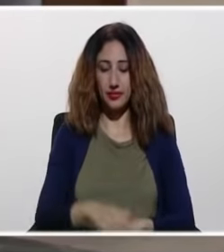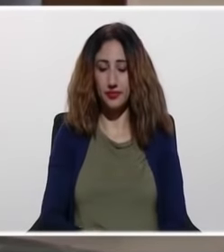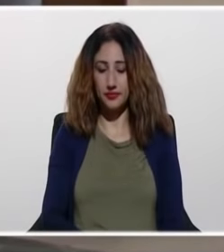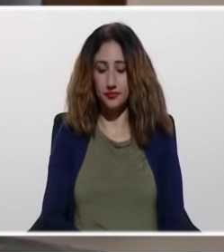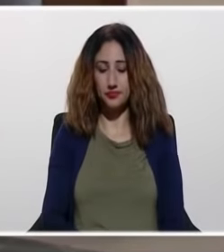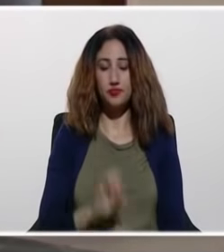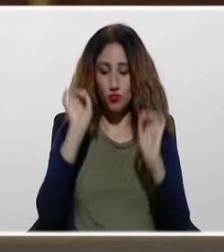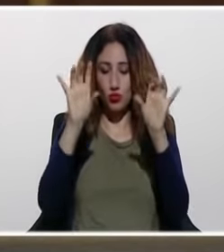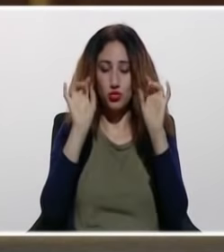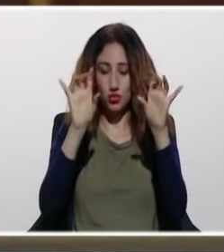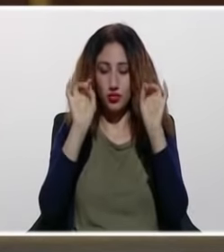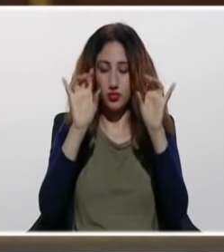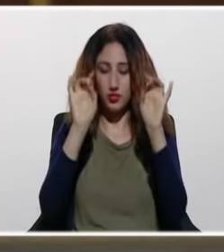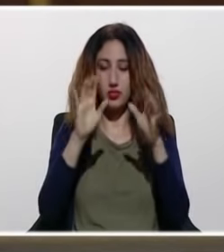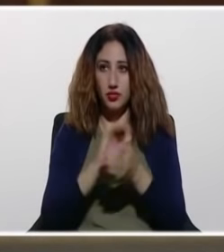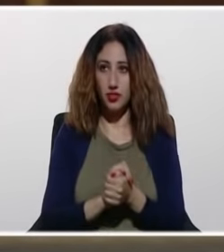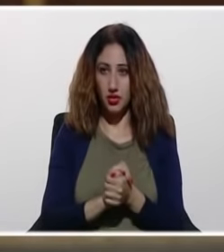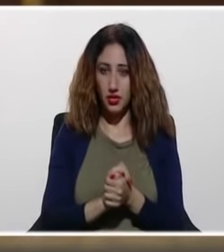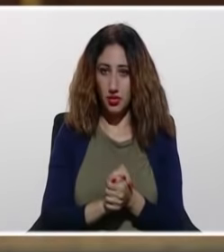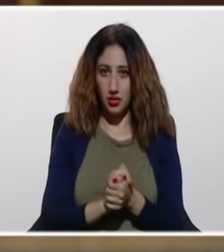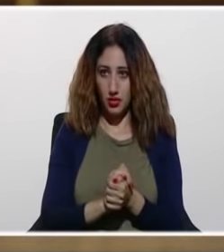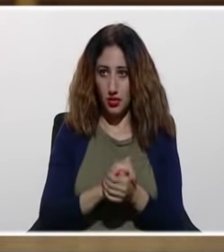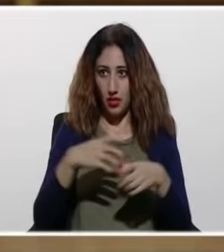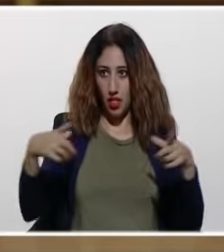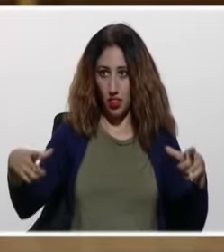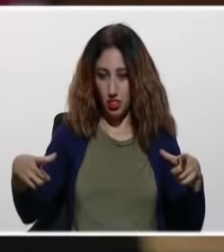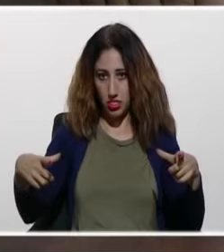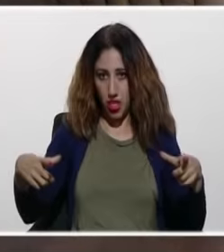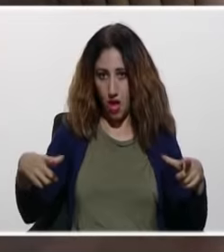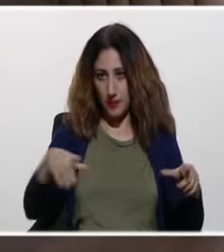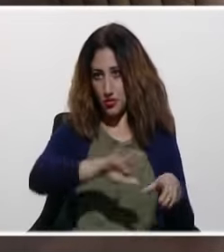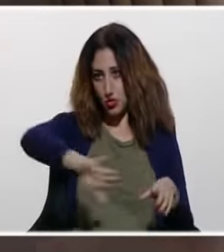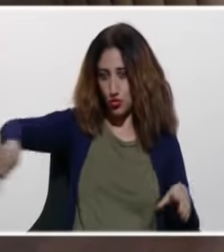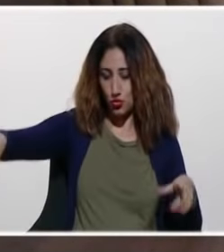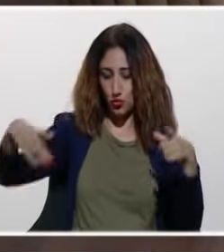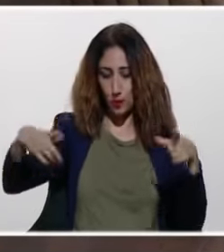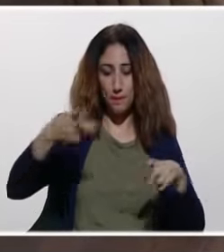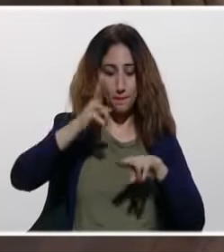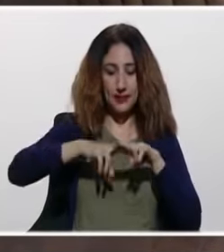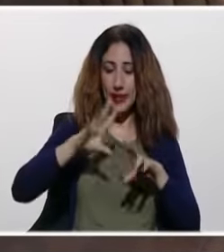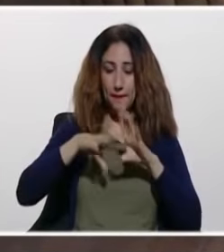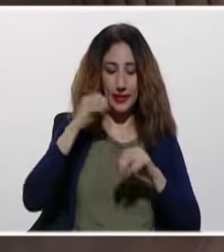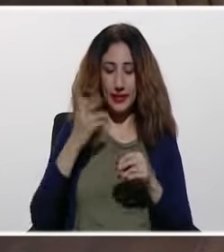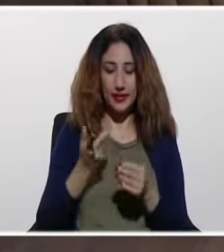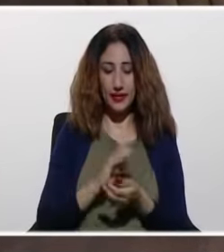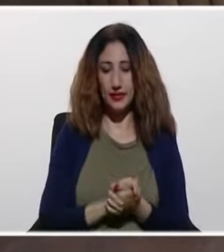ما شاء الله. طيب نشيل الترابيزة يا جماعة عشان نشوف ايه تاني حضرتك بتعمليه؟ سينرمي.